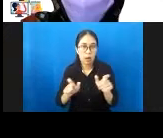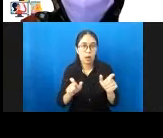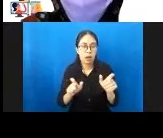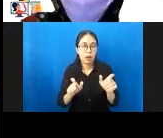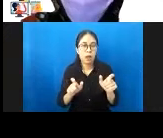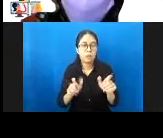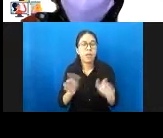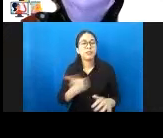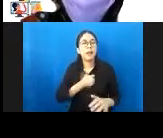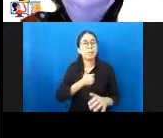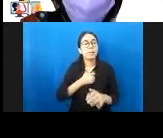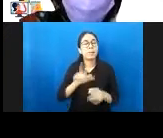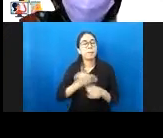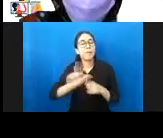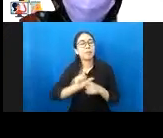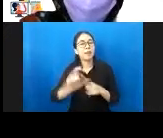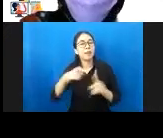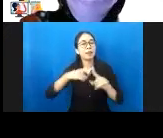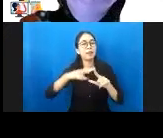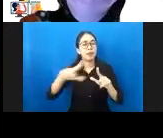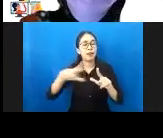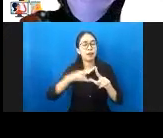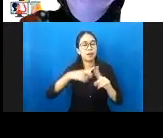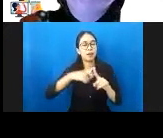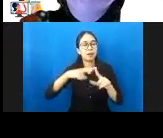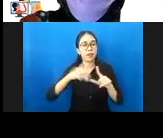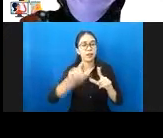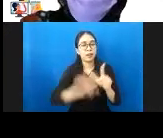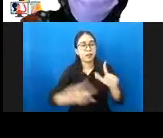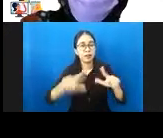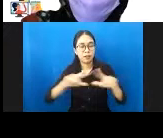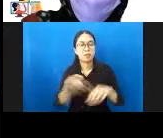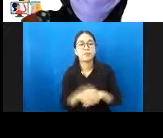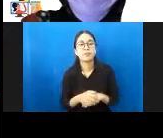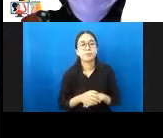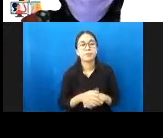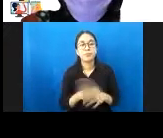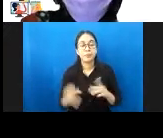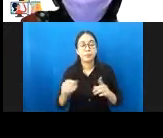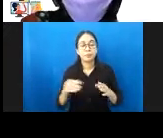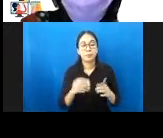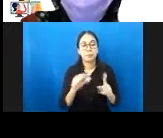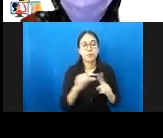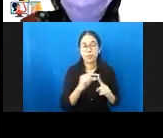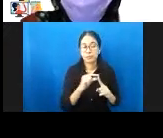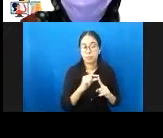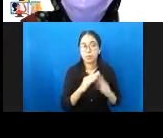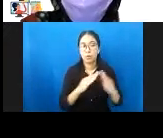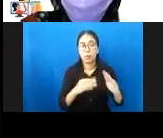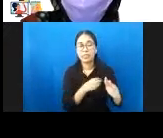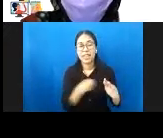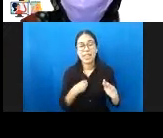mendapatkan pelatihan kalakarya. Kemudian di puskesmas, kalau dilihat